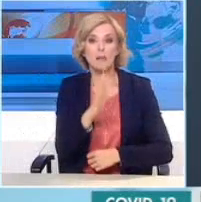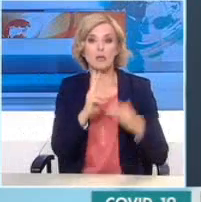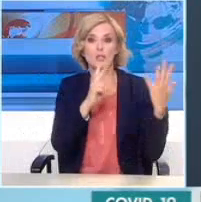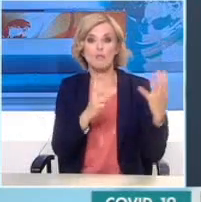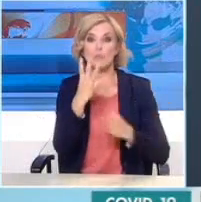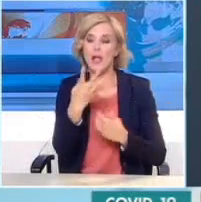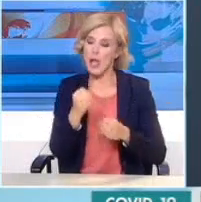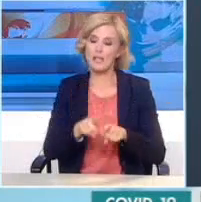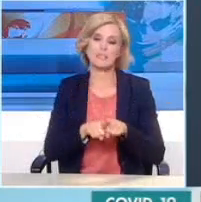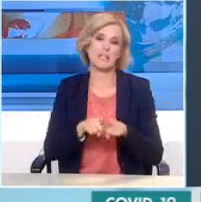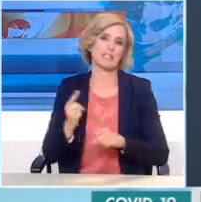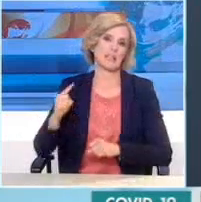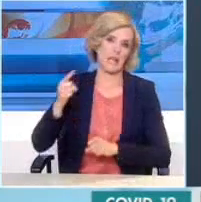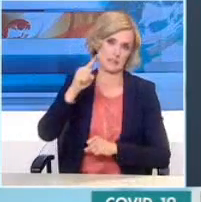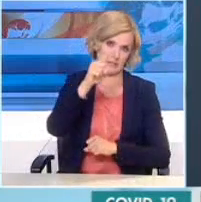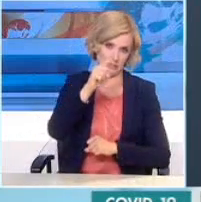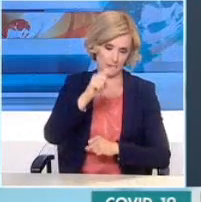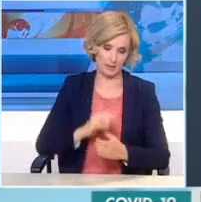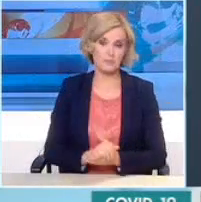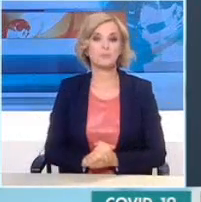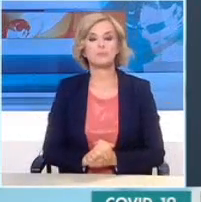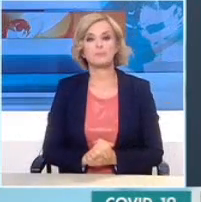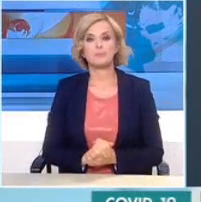574 θεωρούνται σχετιζόμενα με ταξίδια από το εξωτερικό.